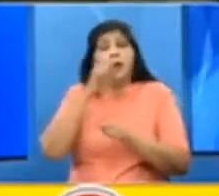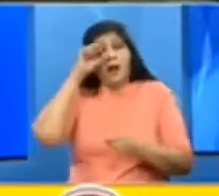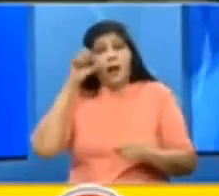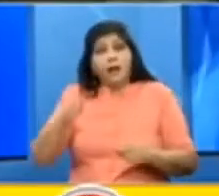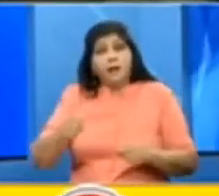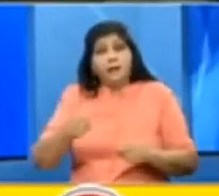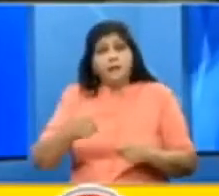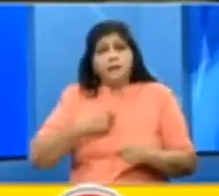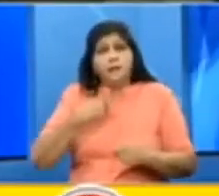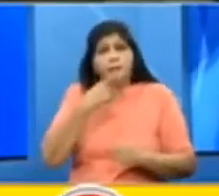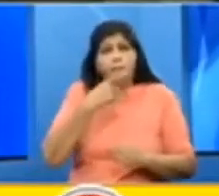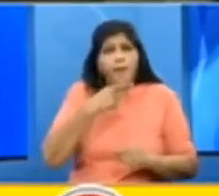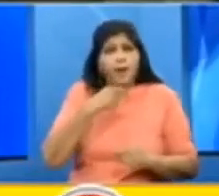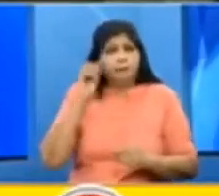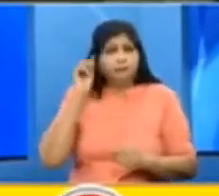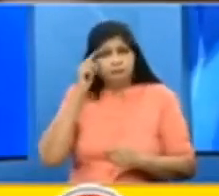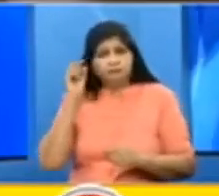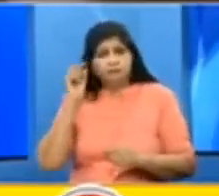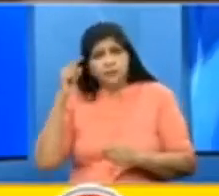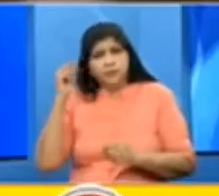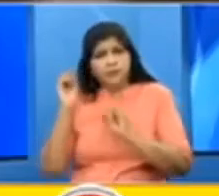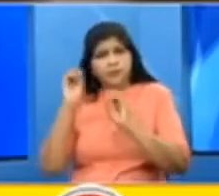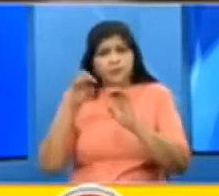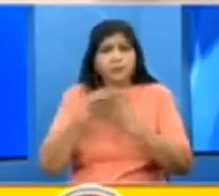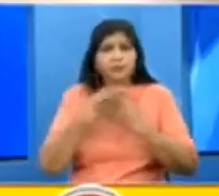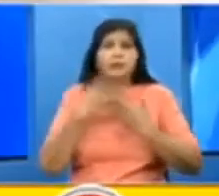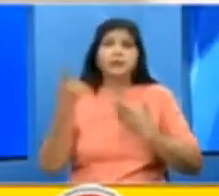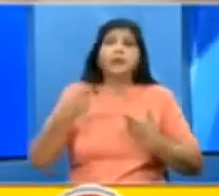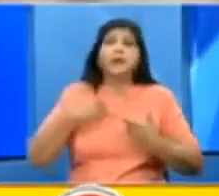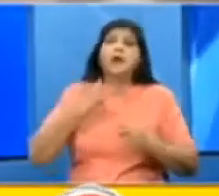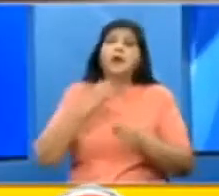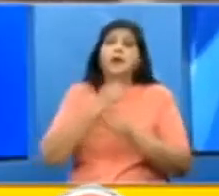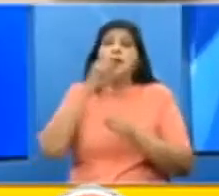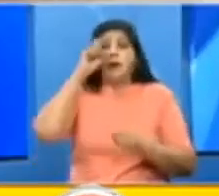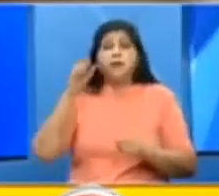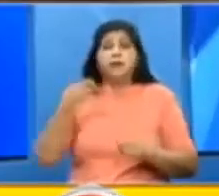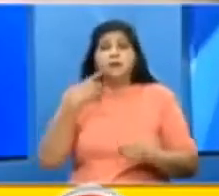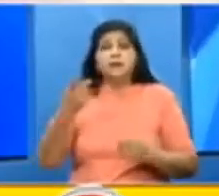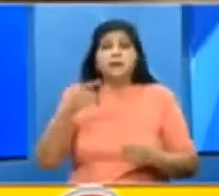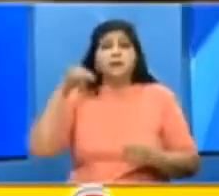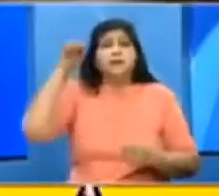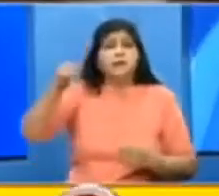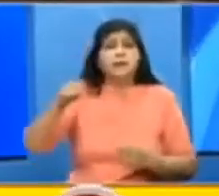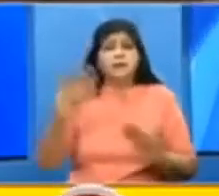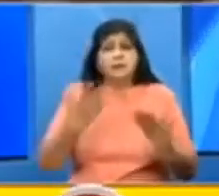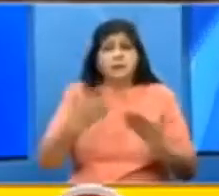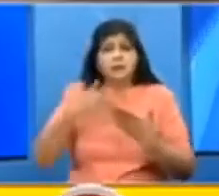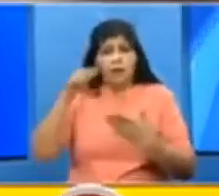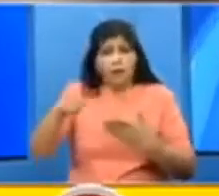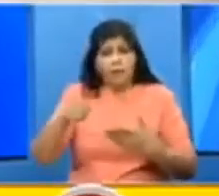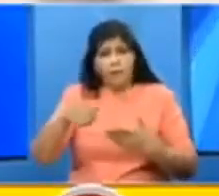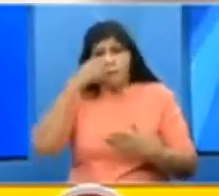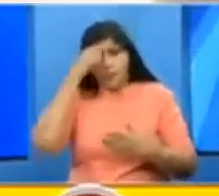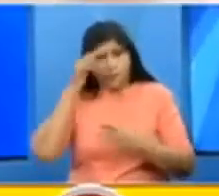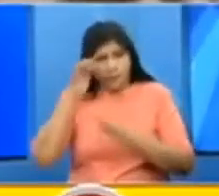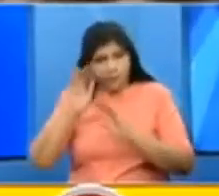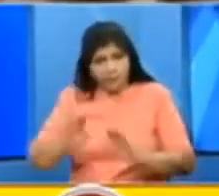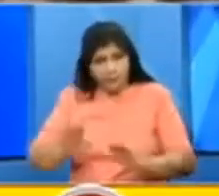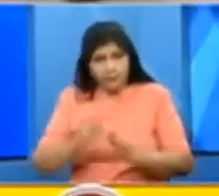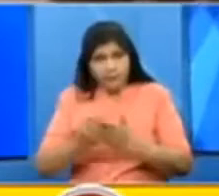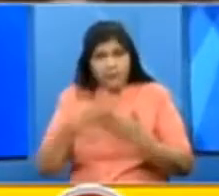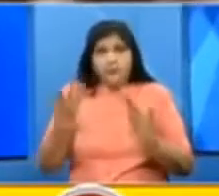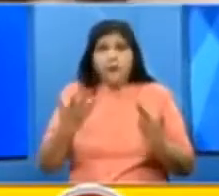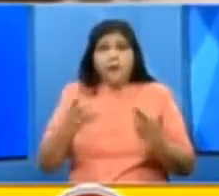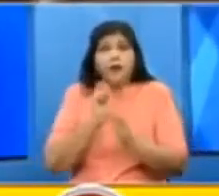थी। महात्मा गांधी का मंत्र था कि यदि किसी को कभी कोई दुविधा हो कि उसे